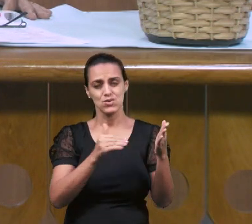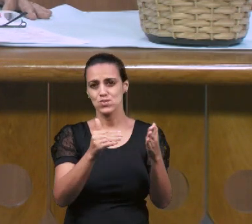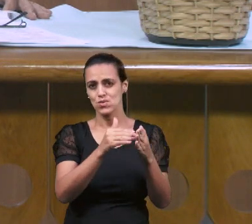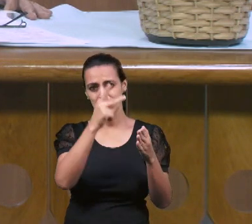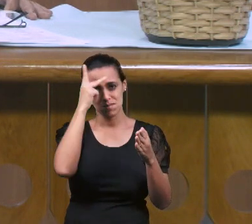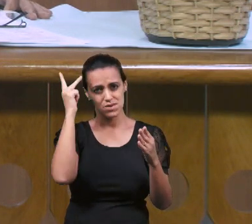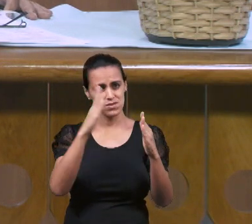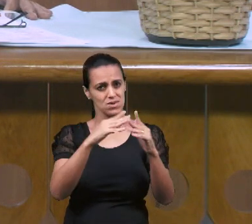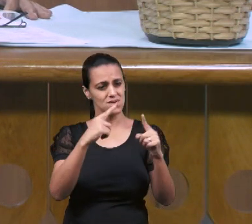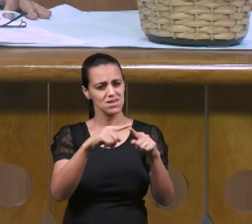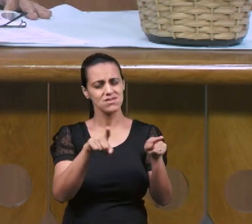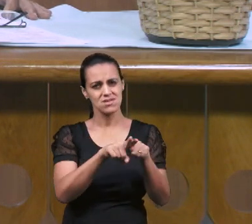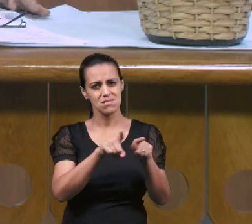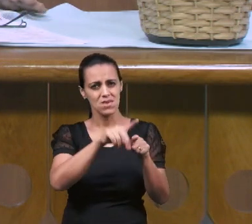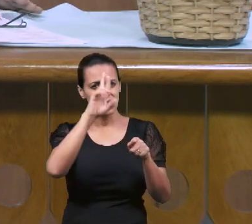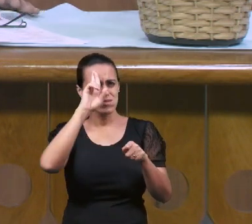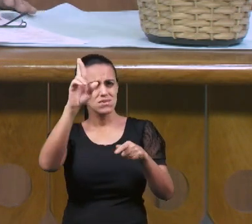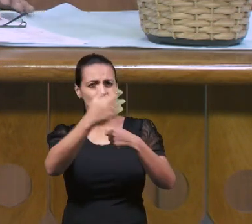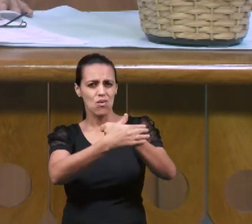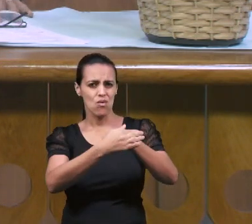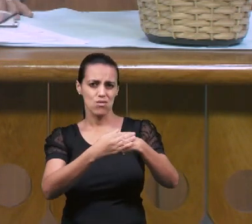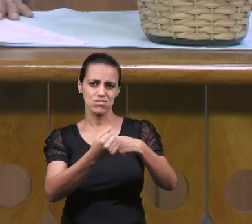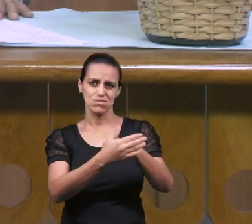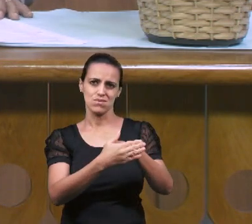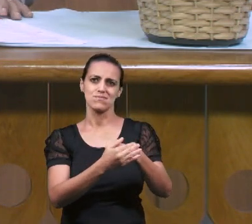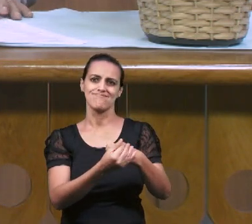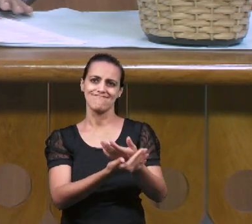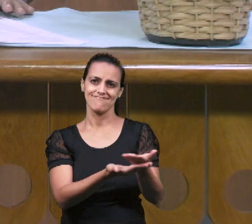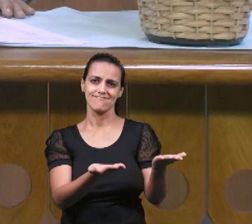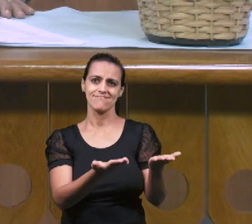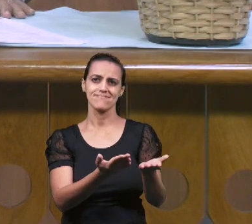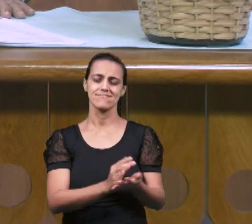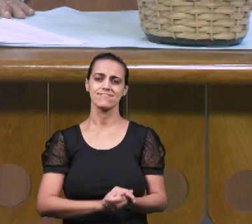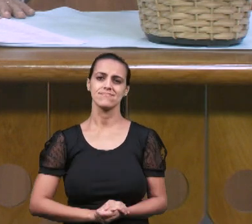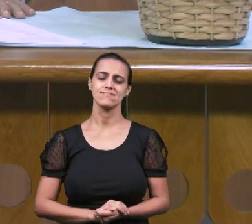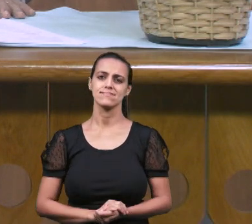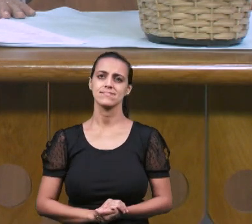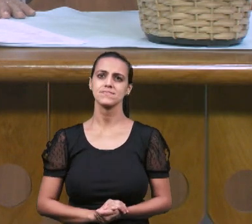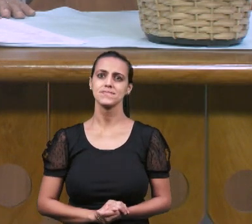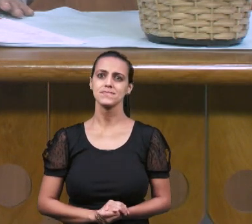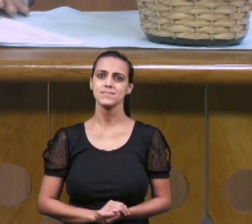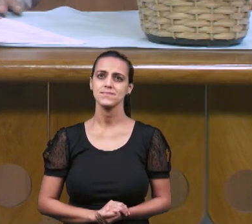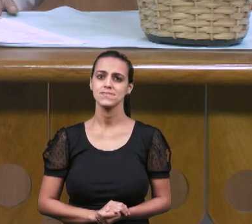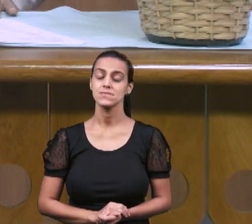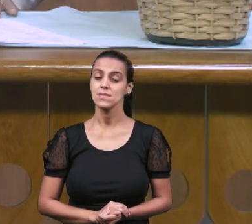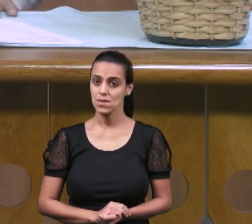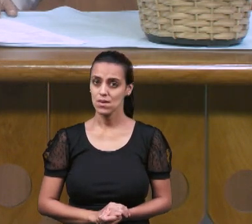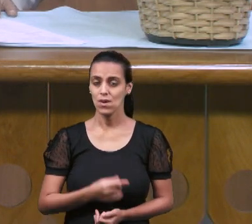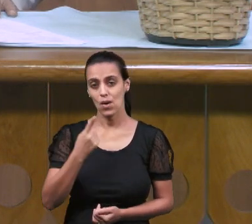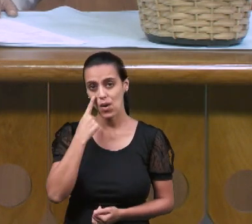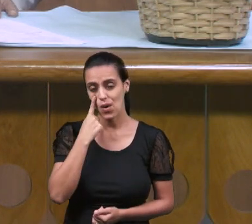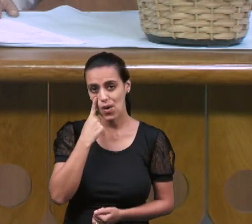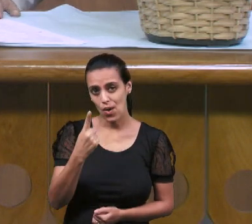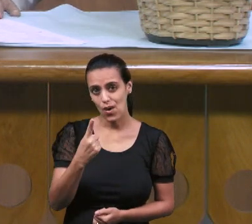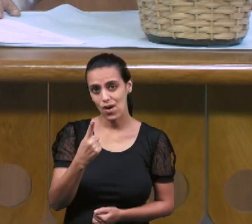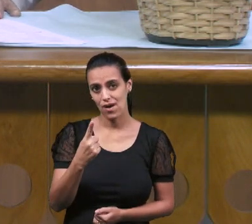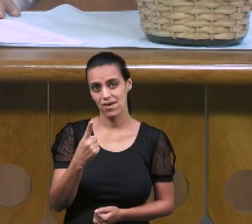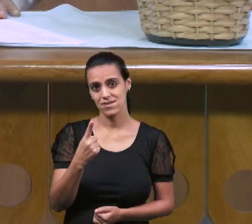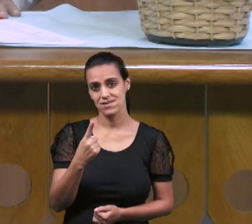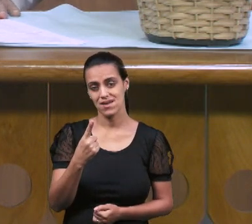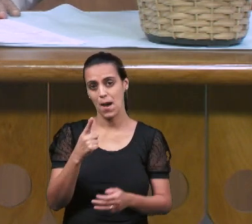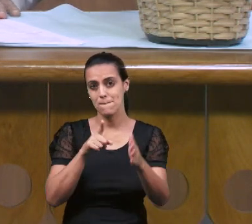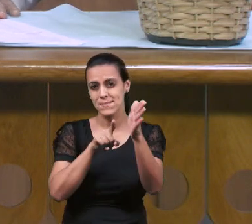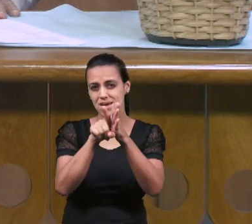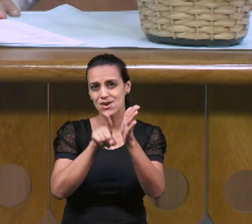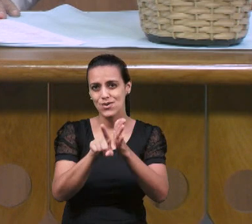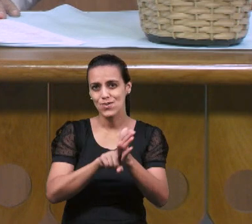consolation de la part du Seigneur pour la gloire de son nom. Mes frères, faites attention aux questions qui vont être